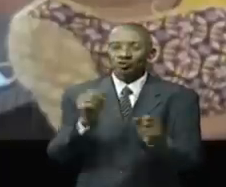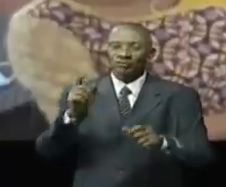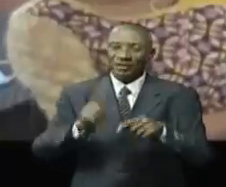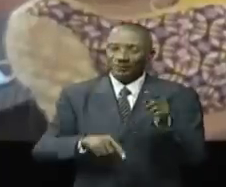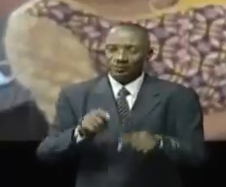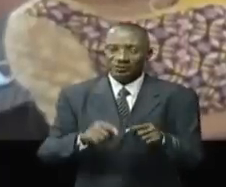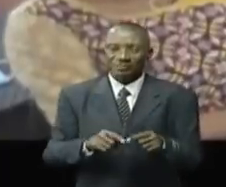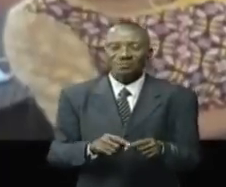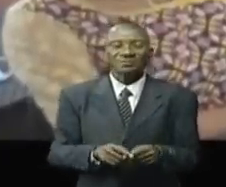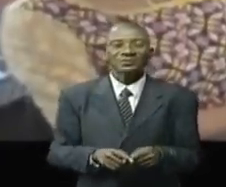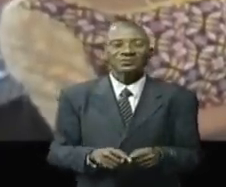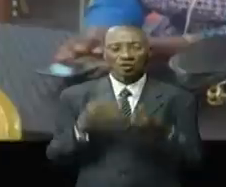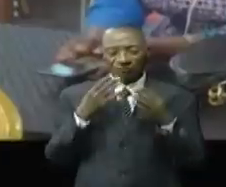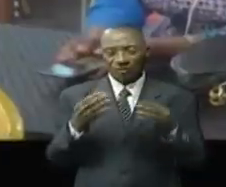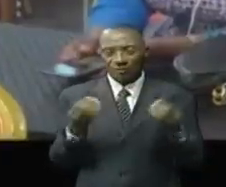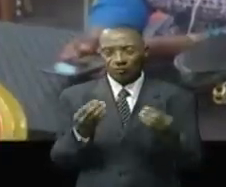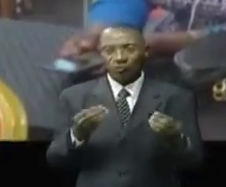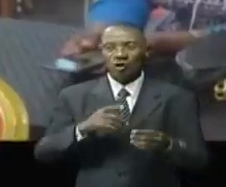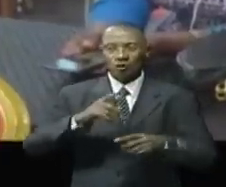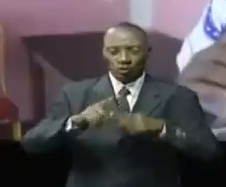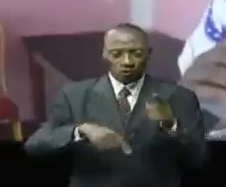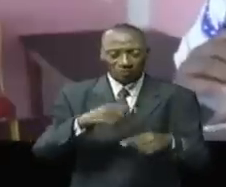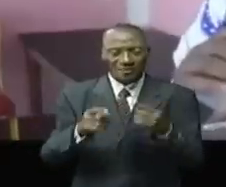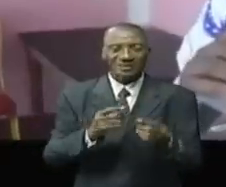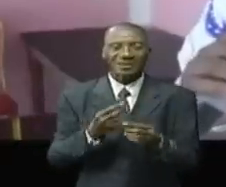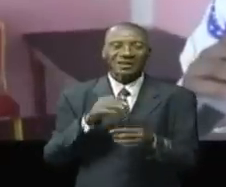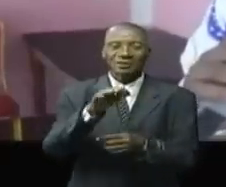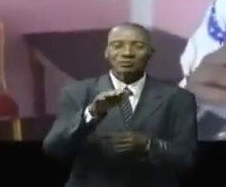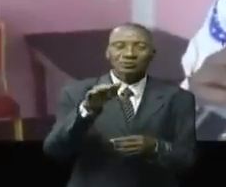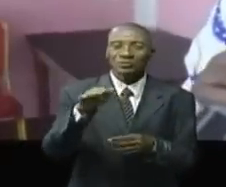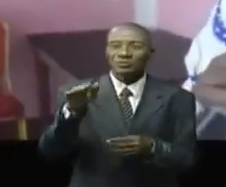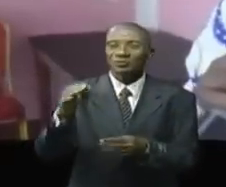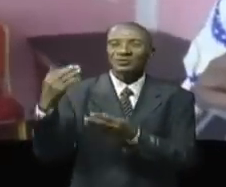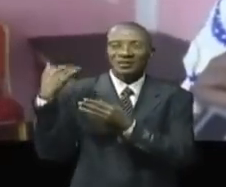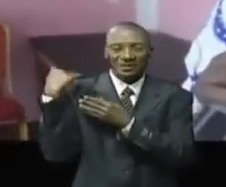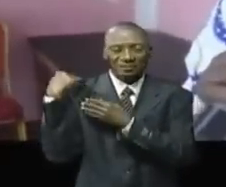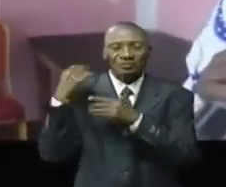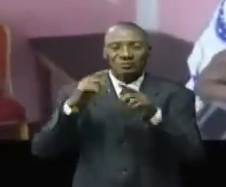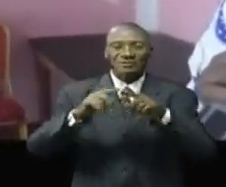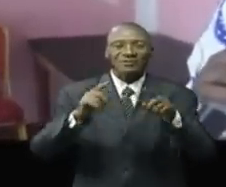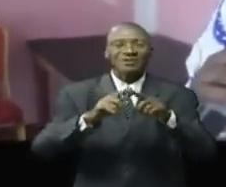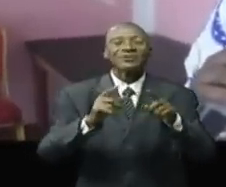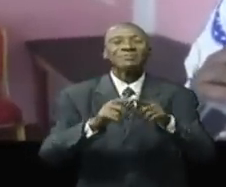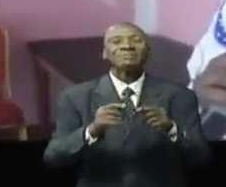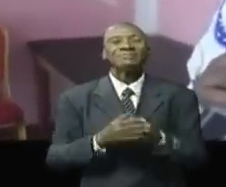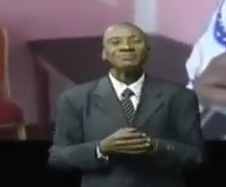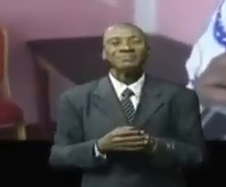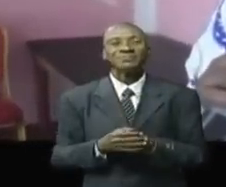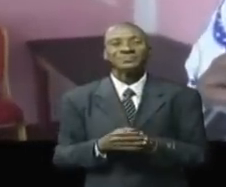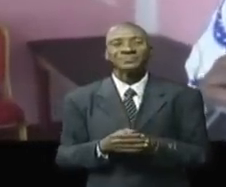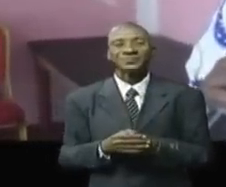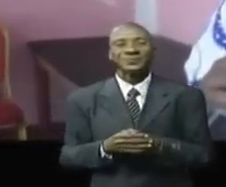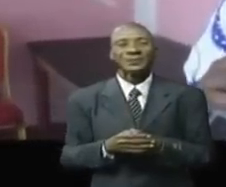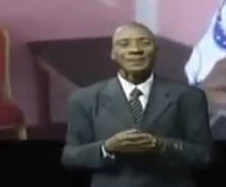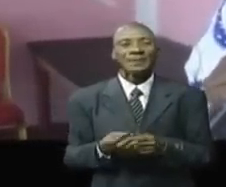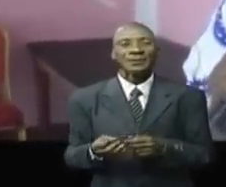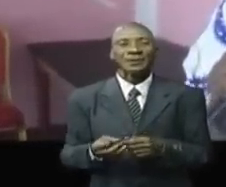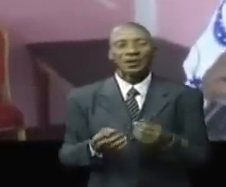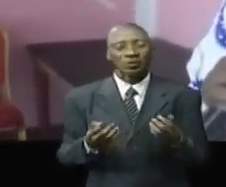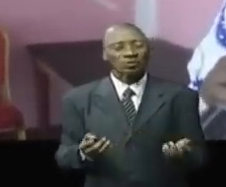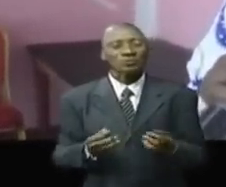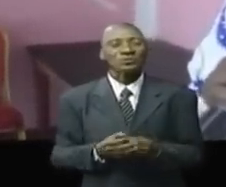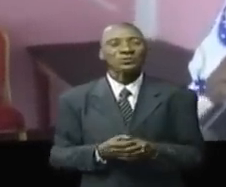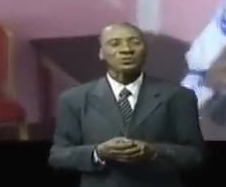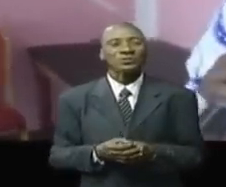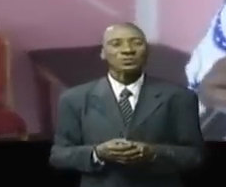plaidoyer a été fait à l'endroit des décideurs. Nous, AFM, demandons et proposons 1.